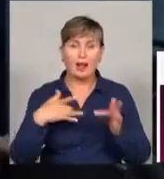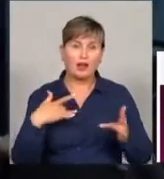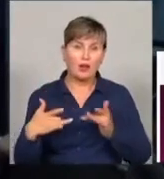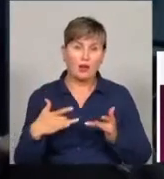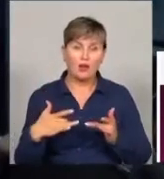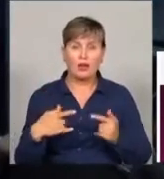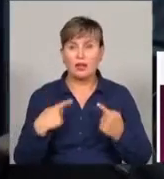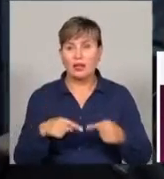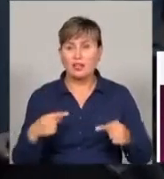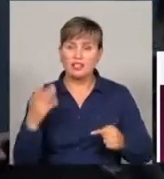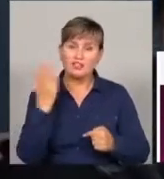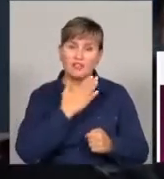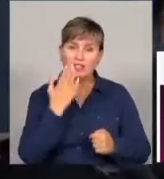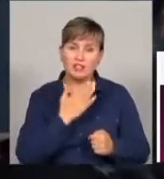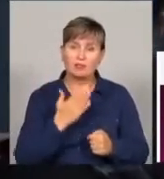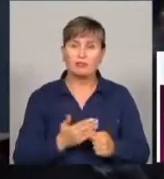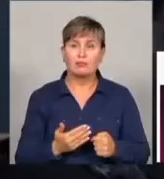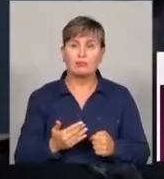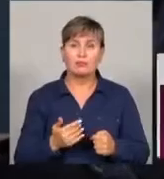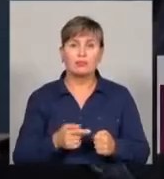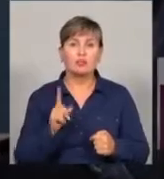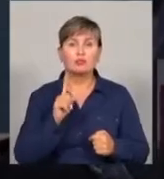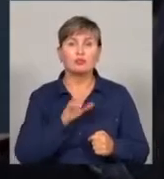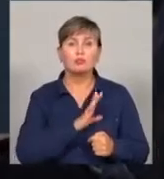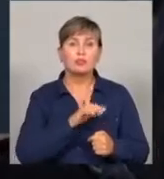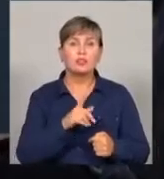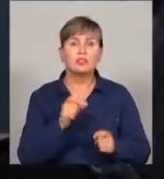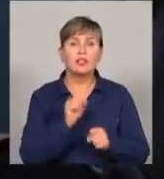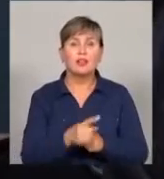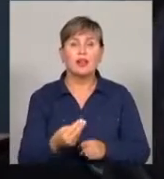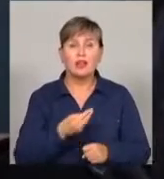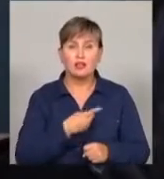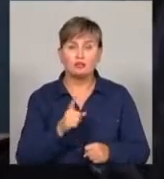или режиссерские фильмы. Так что нам только что было дано задание, чтобы мы